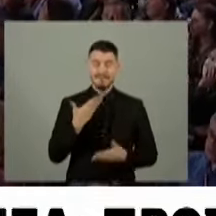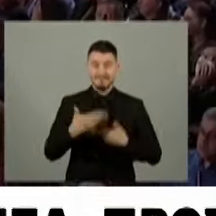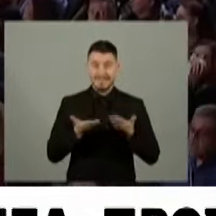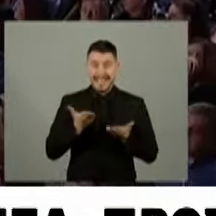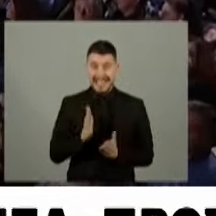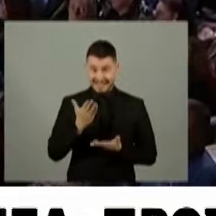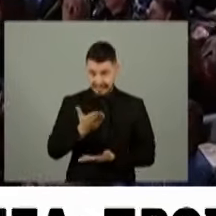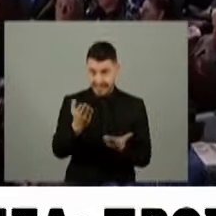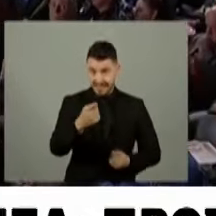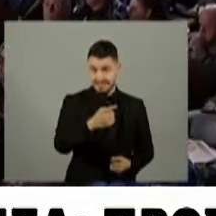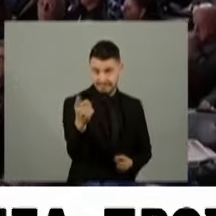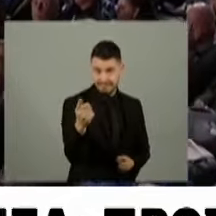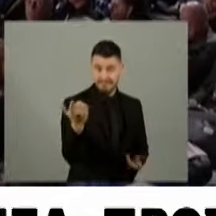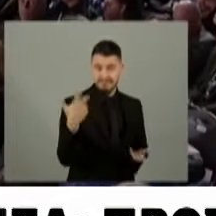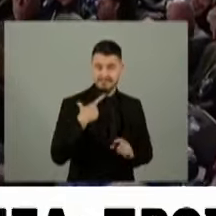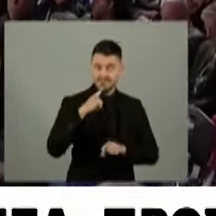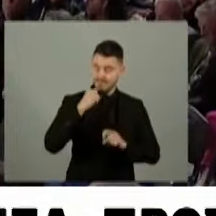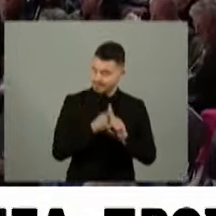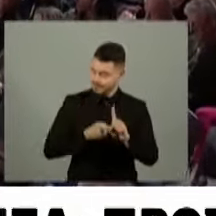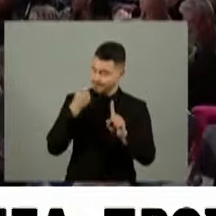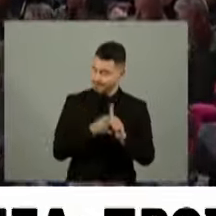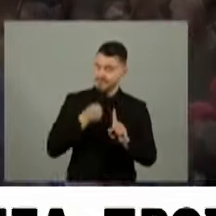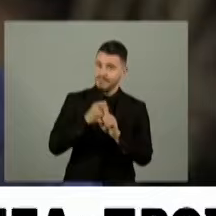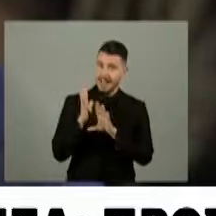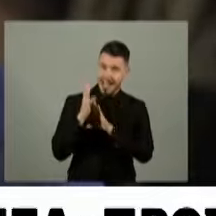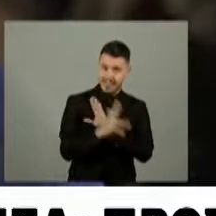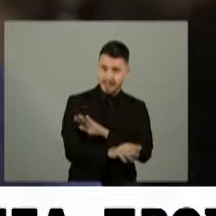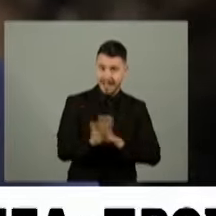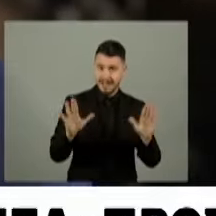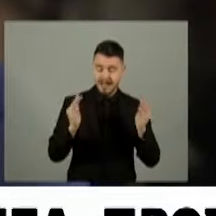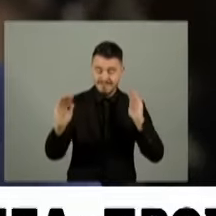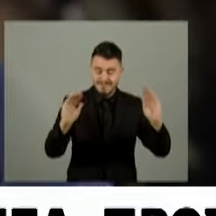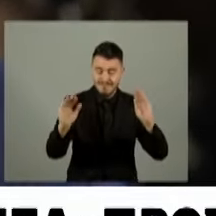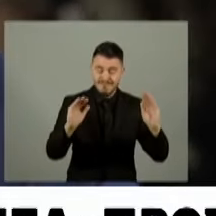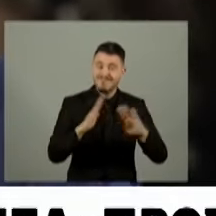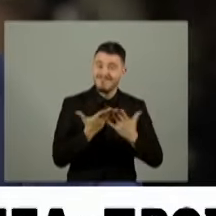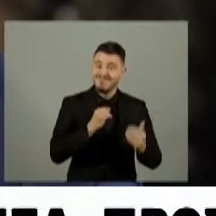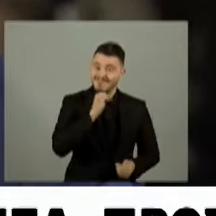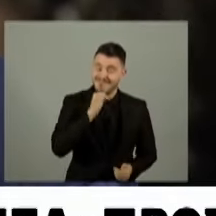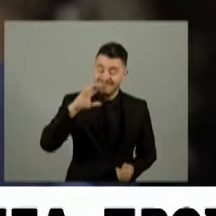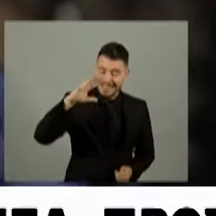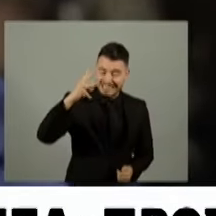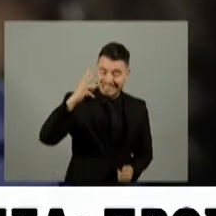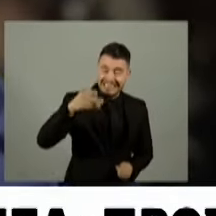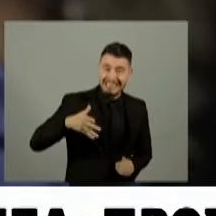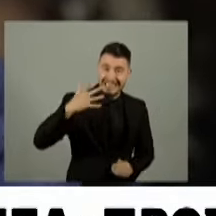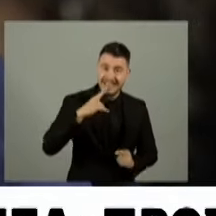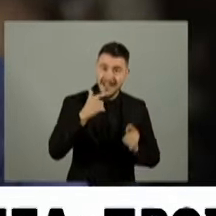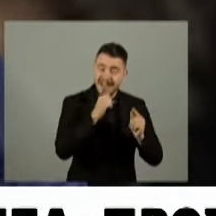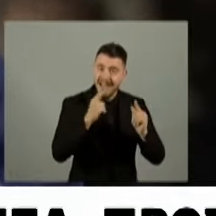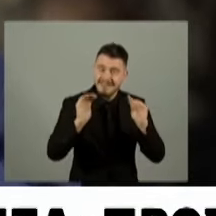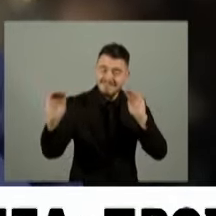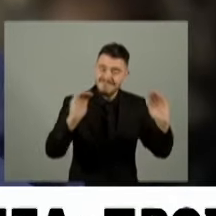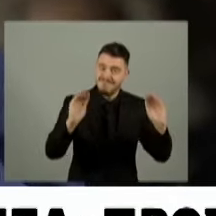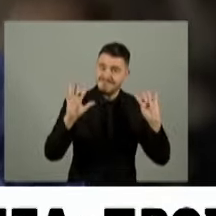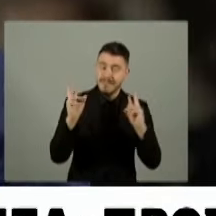γίνει πολιτική συζήτηση, και αν θα μπορούσαμε να κάνουμε ένα σχόλιο σε αυτό το επίπεδο, είπε πριν κάτι η κυρία Αγάτσα